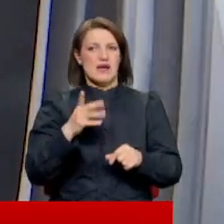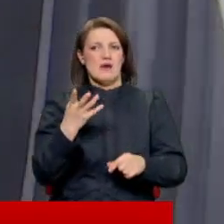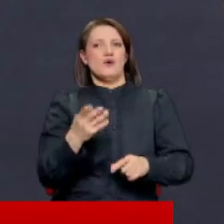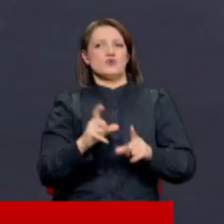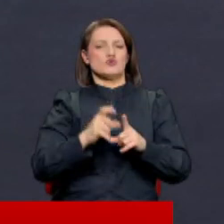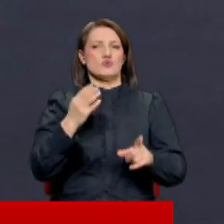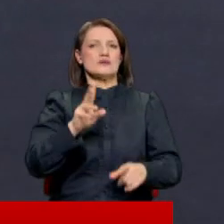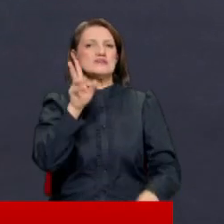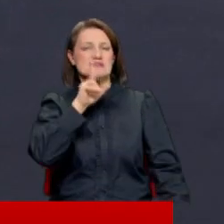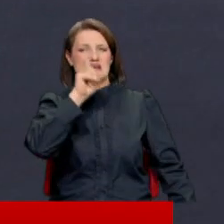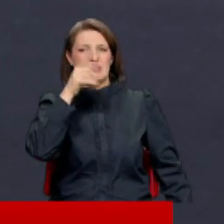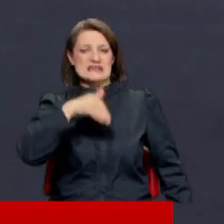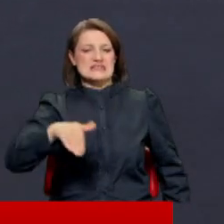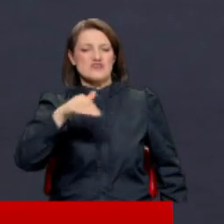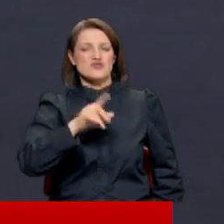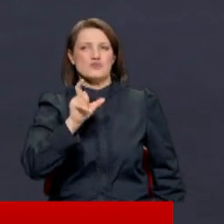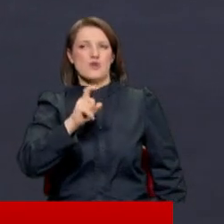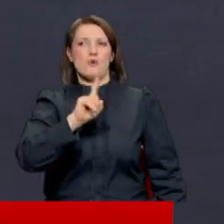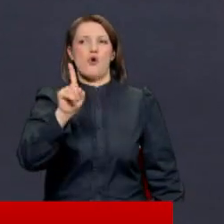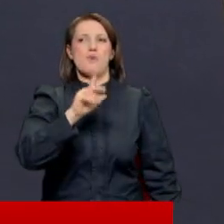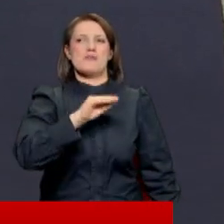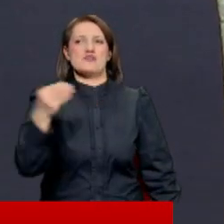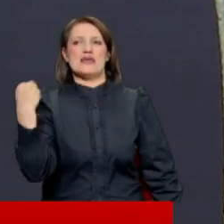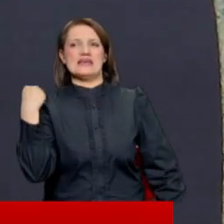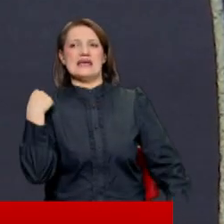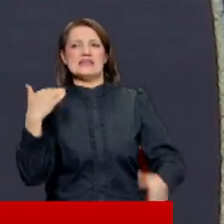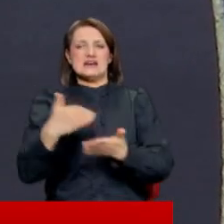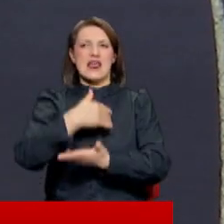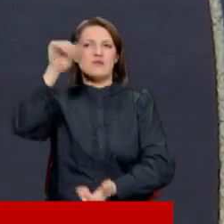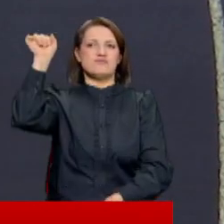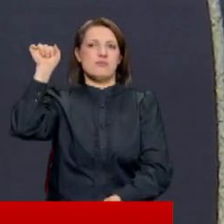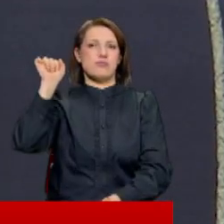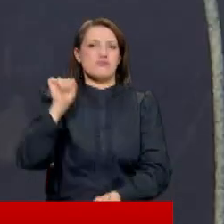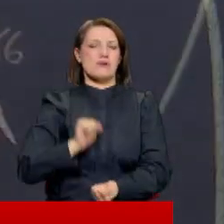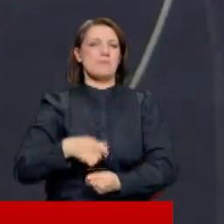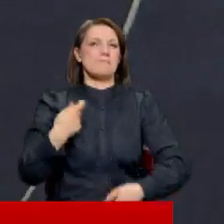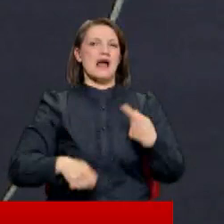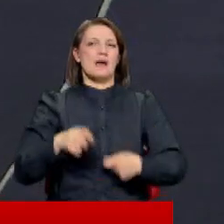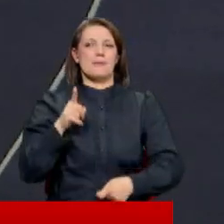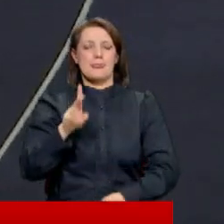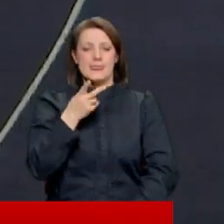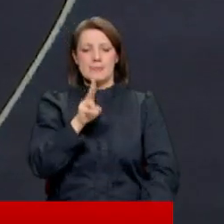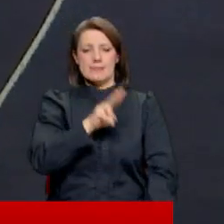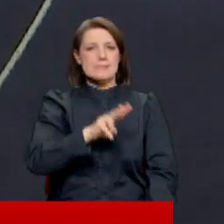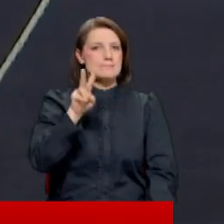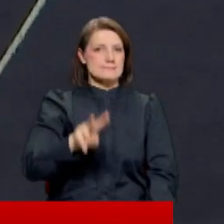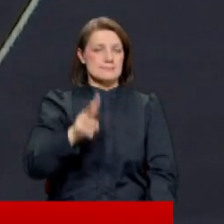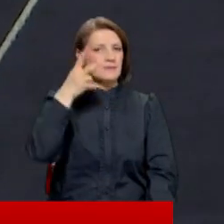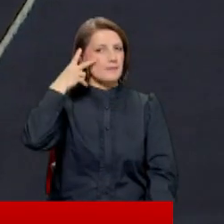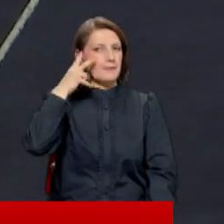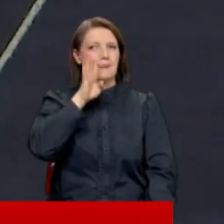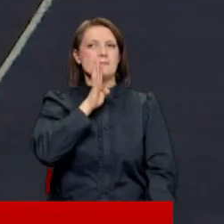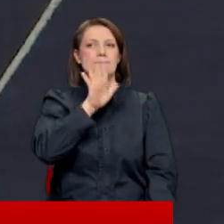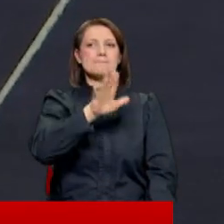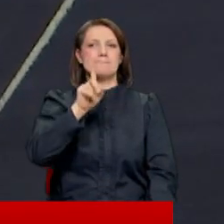aldı bu sadece Seçim döneminde 10 milyon yeni kredi kartı basılmış bankalar tarafından 2022 Aralık'ta 451